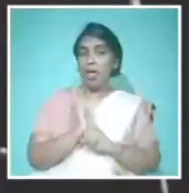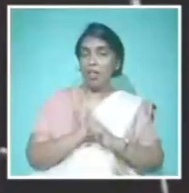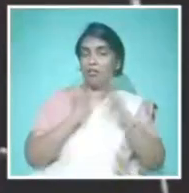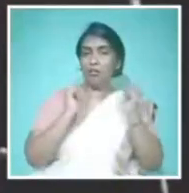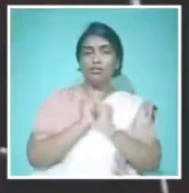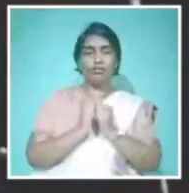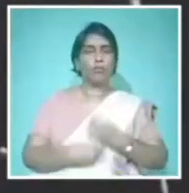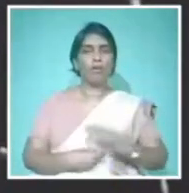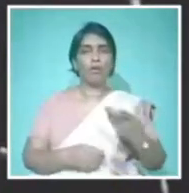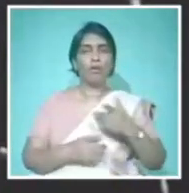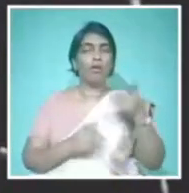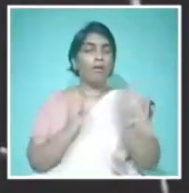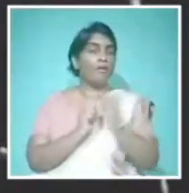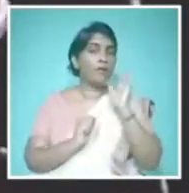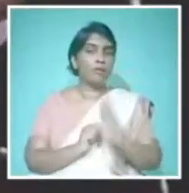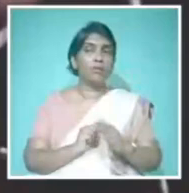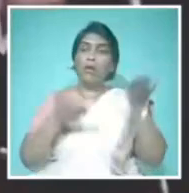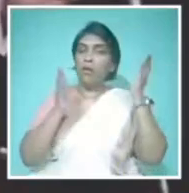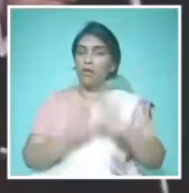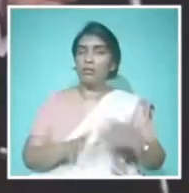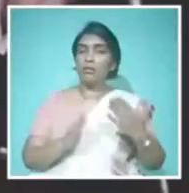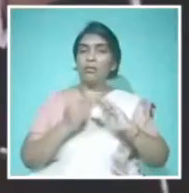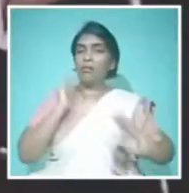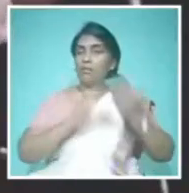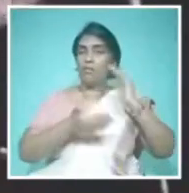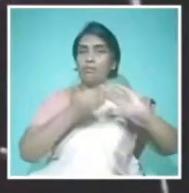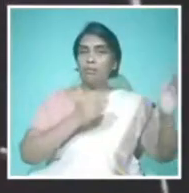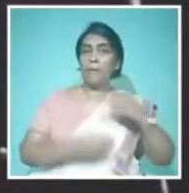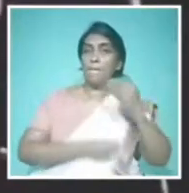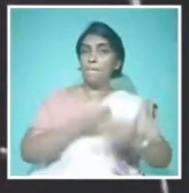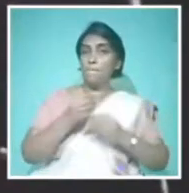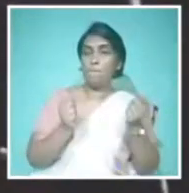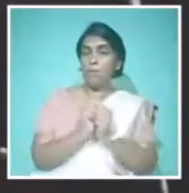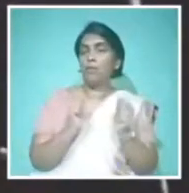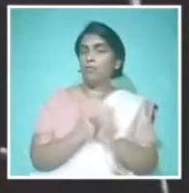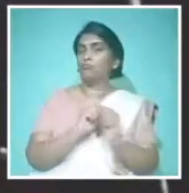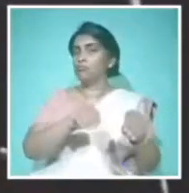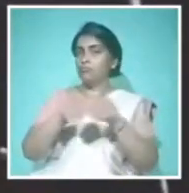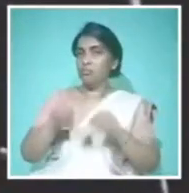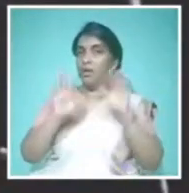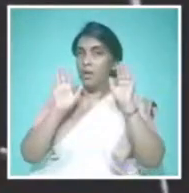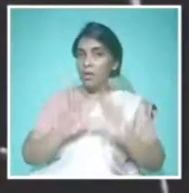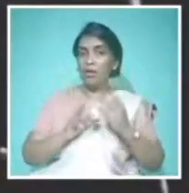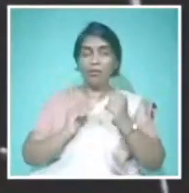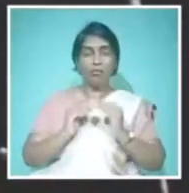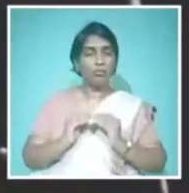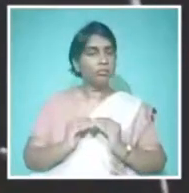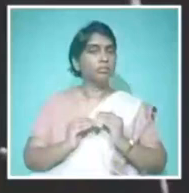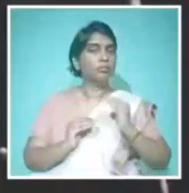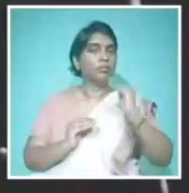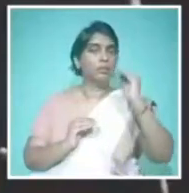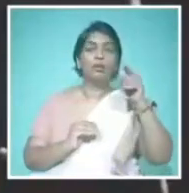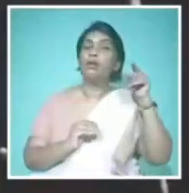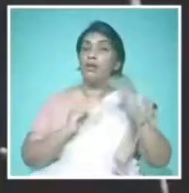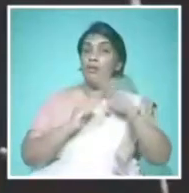rakyatnya tu na. Mana ada urkere, awasan di gambim balagi hilal, nispaatan arti kya own headua. Hebei, arti kya pikak pernah kote,